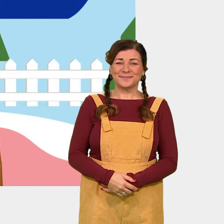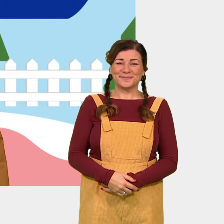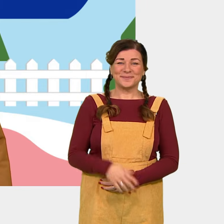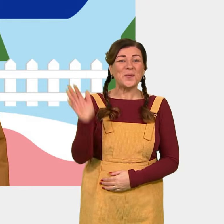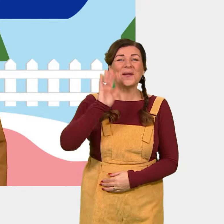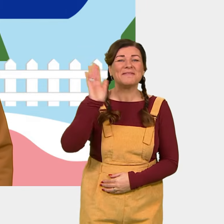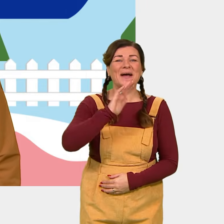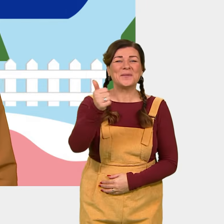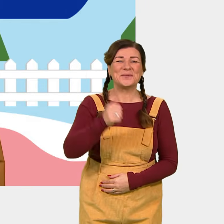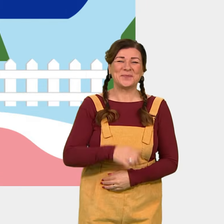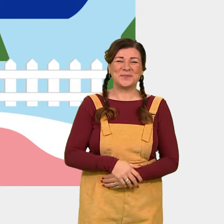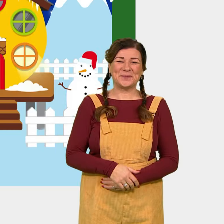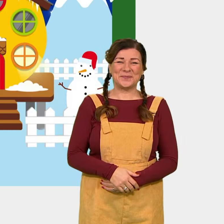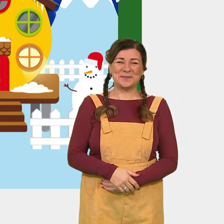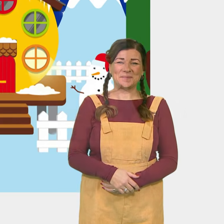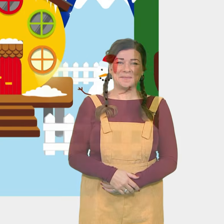Hoi lawr, bawb.